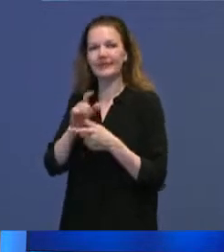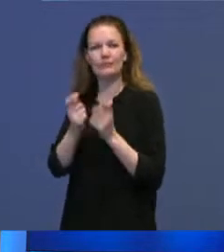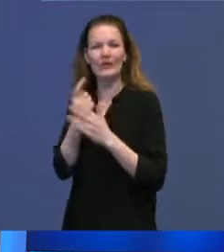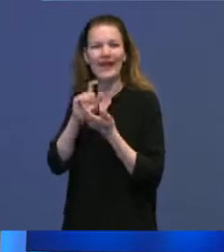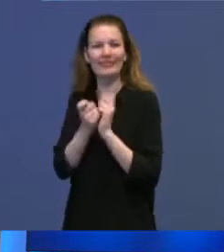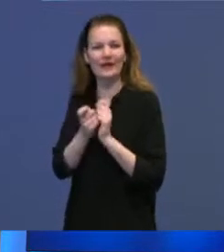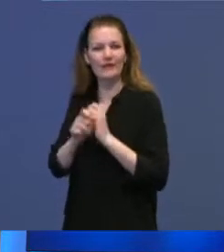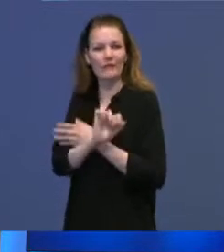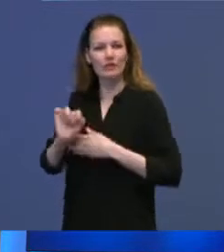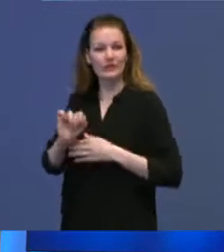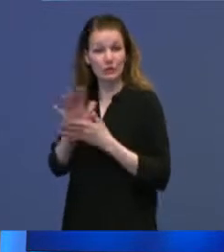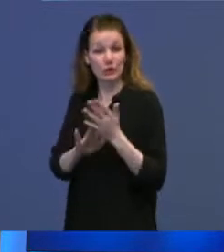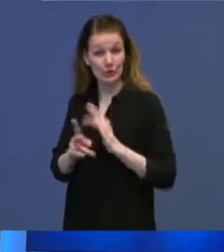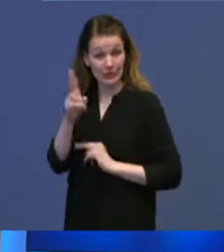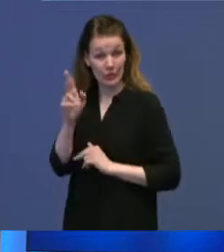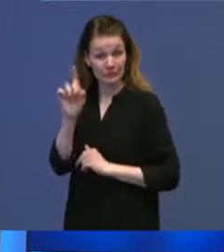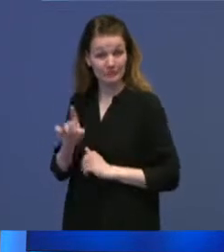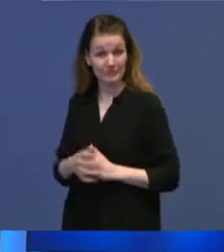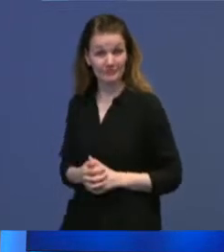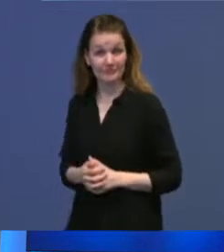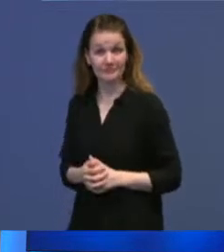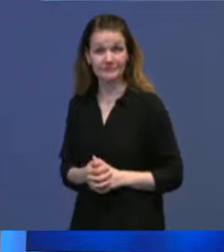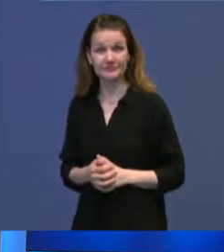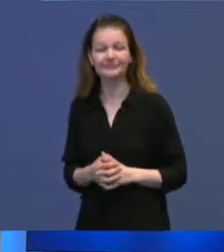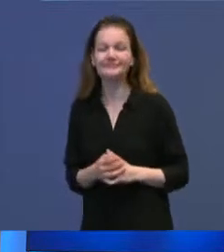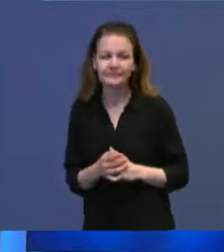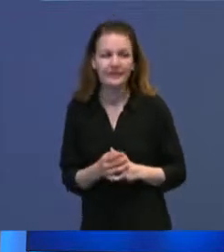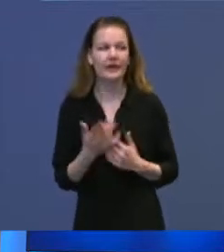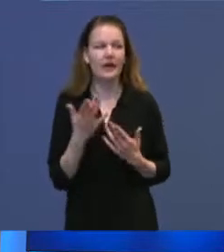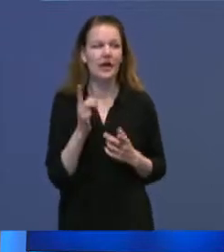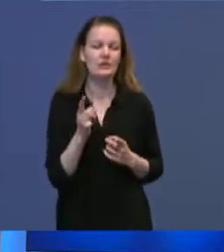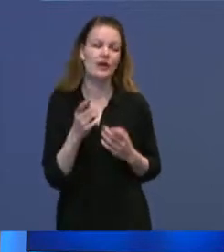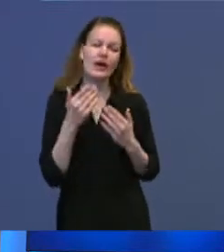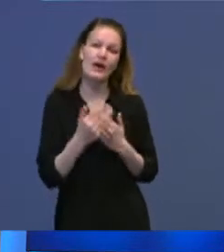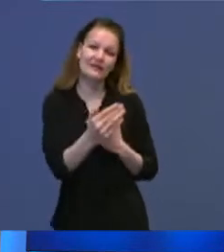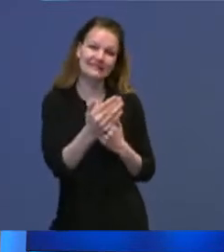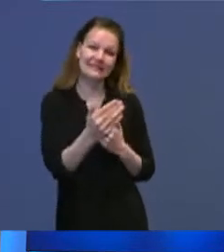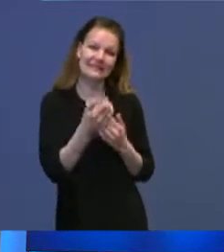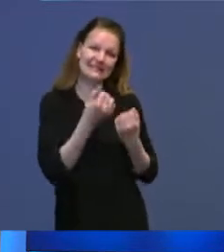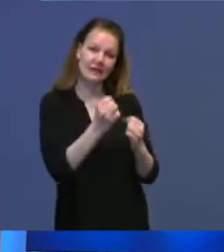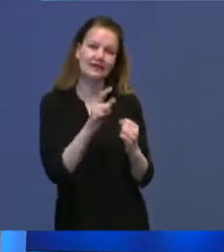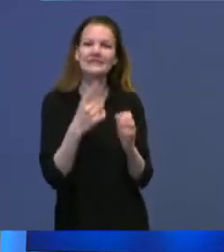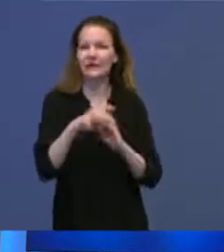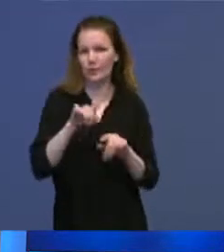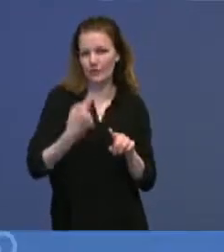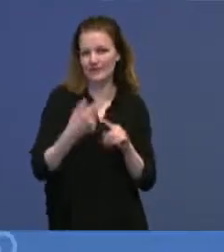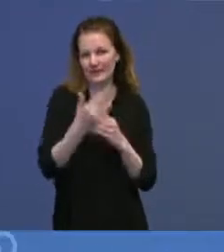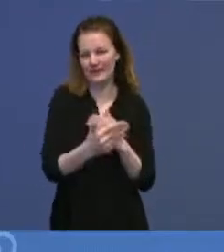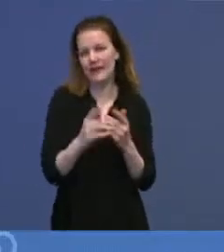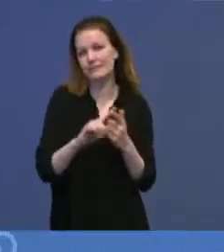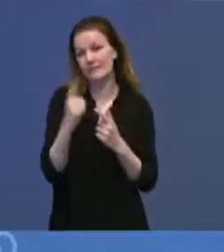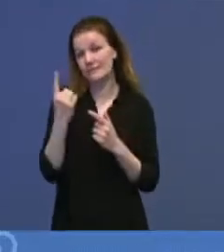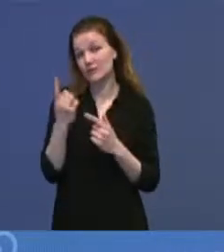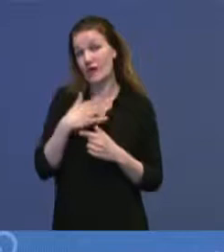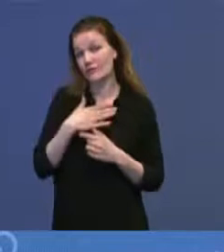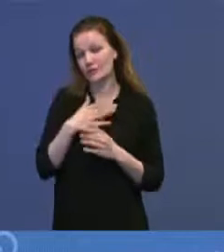nord? De langsiktige tiltakene vil vi komme tilbake til. Vi har for det første en forsvarskommisjon i arbeid som